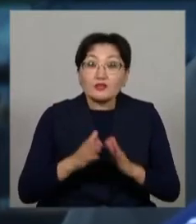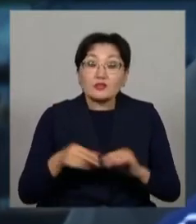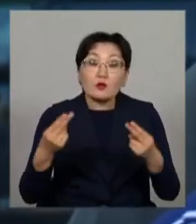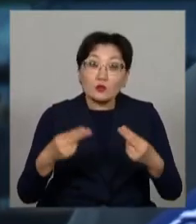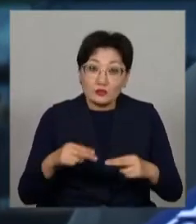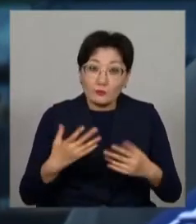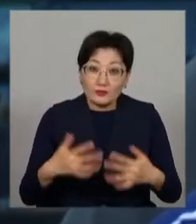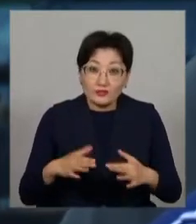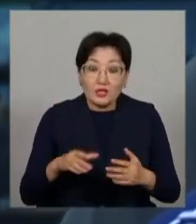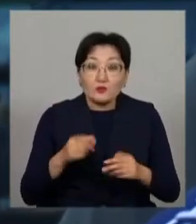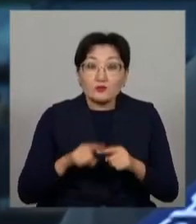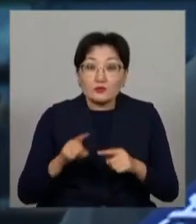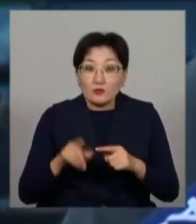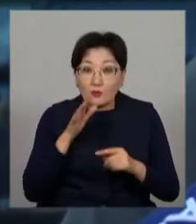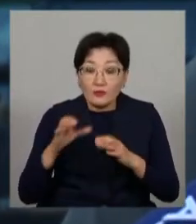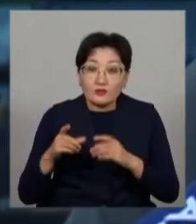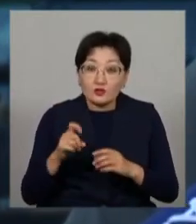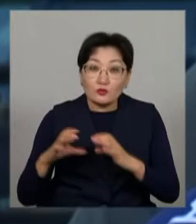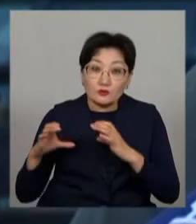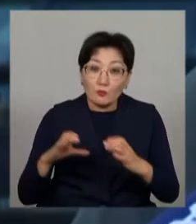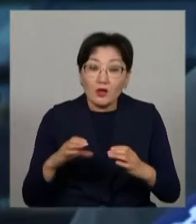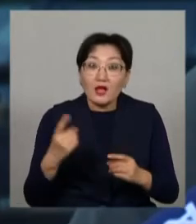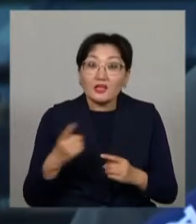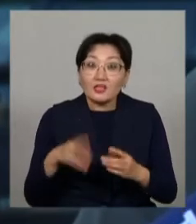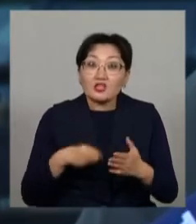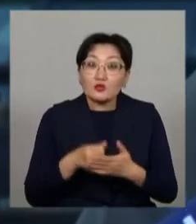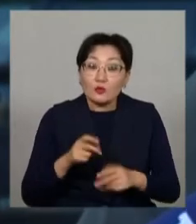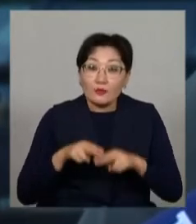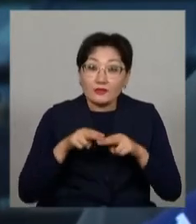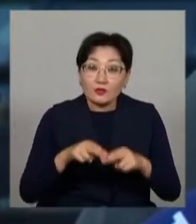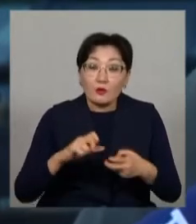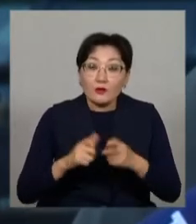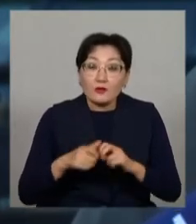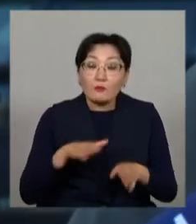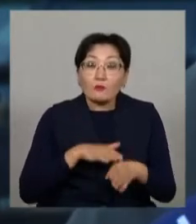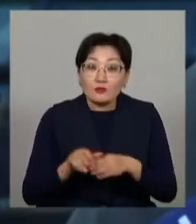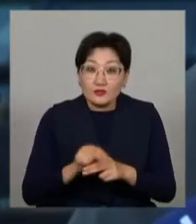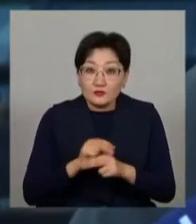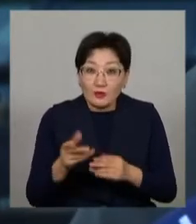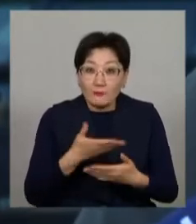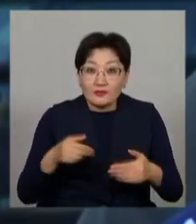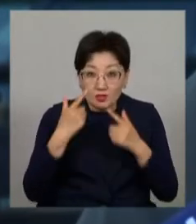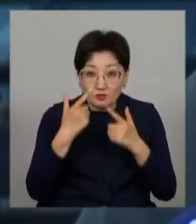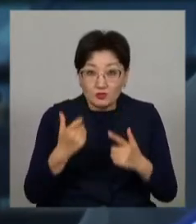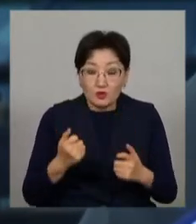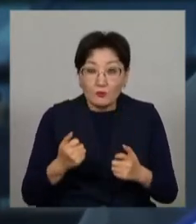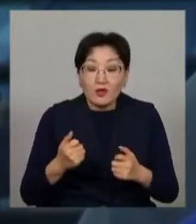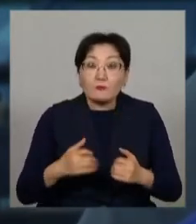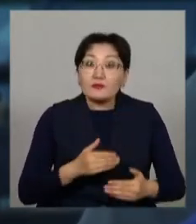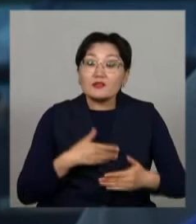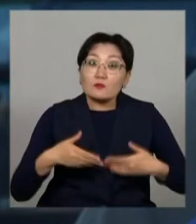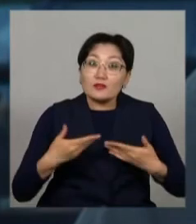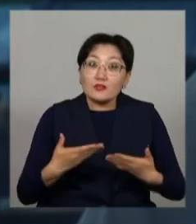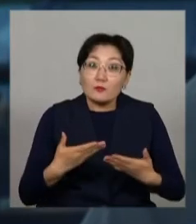қол қойылды. Жақын арада 100 автобус үшін алғашқы төлемдер аударылады. Ақаулардың барлығы жойылып, біздің ескертулер бен тілектерімізді